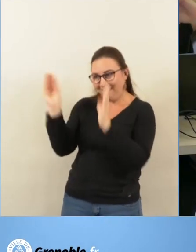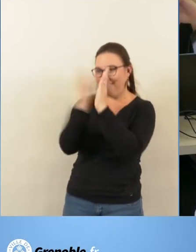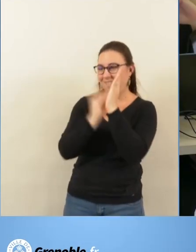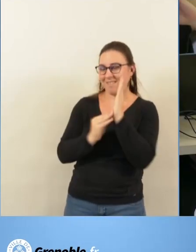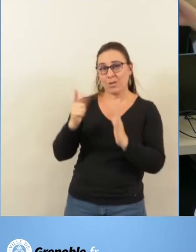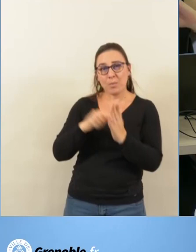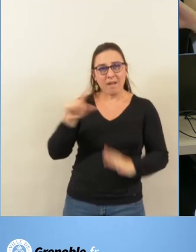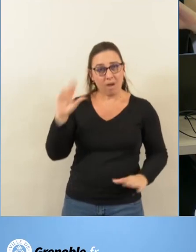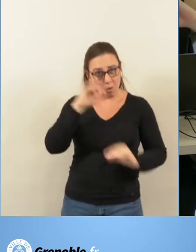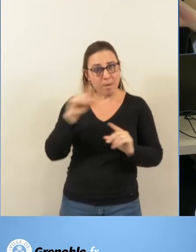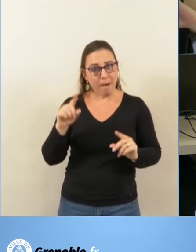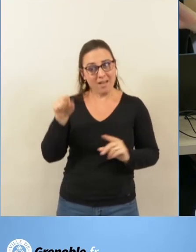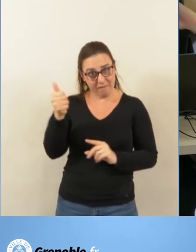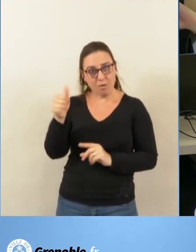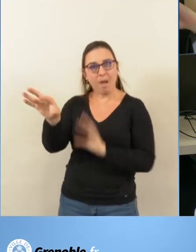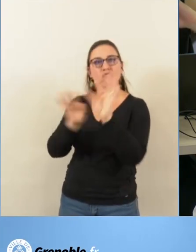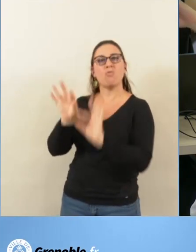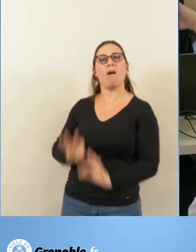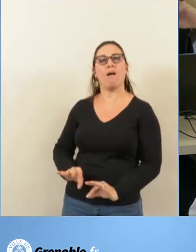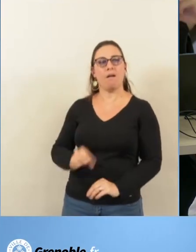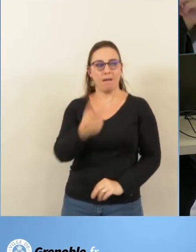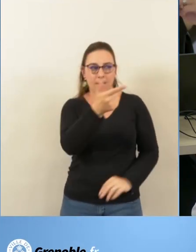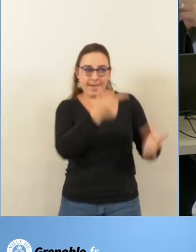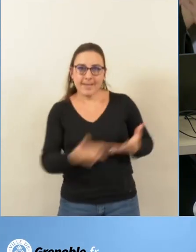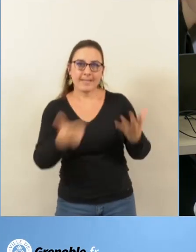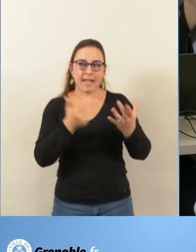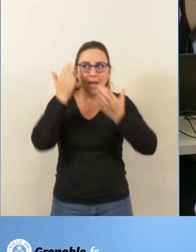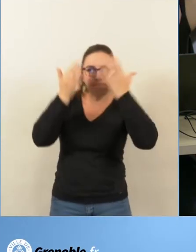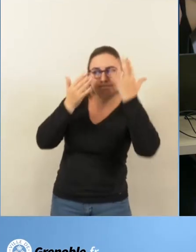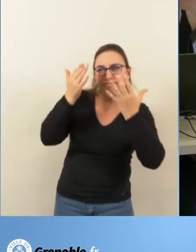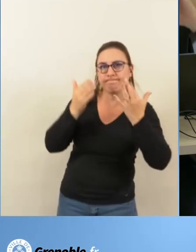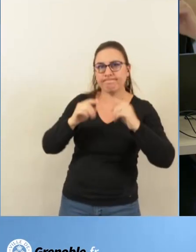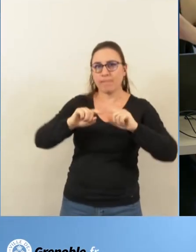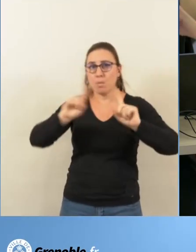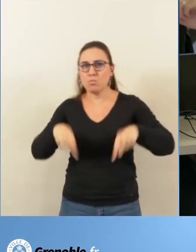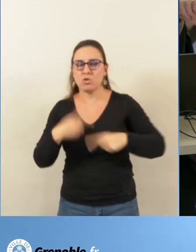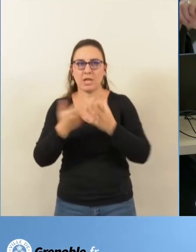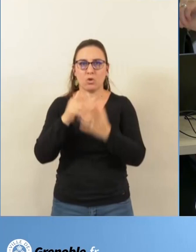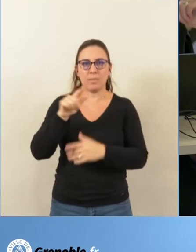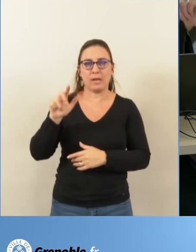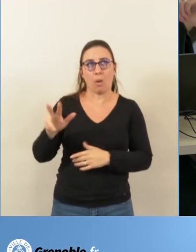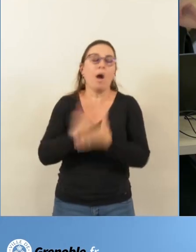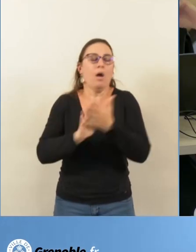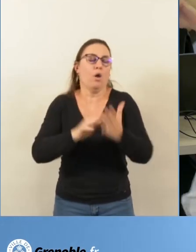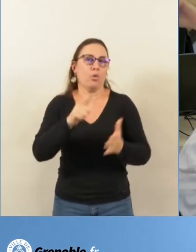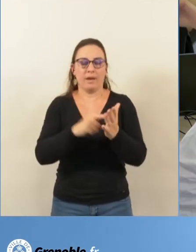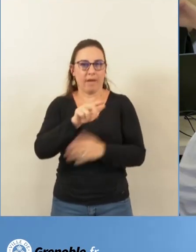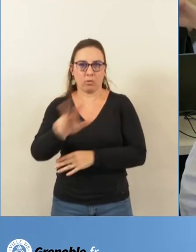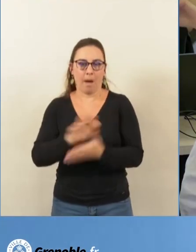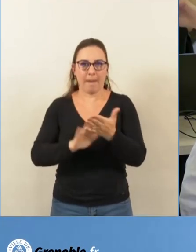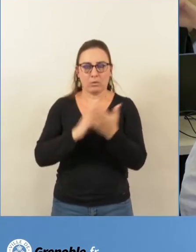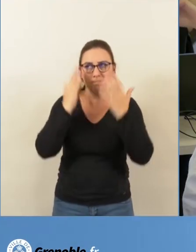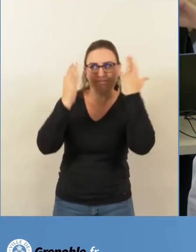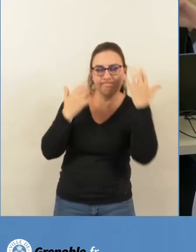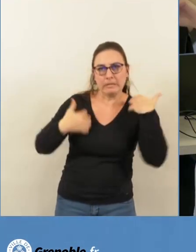le rappeler ceci ont seulement donc exprimé leur inquiétude concernant donc le budget de 2003 2023 pardon tout